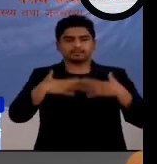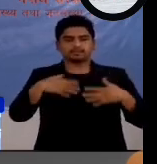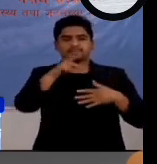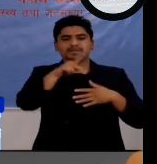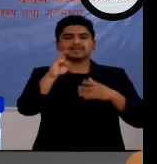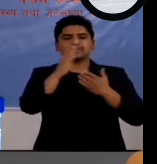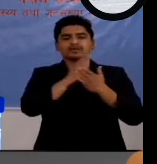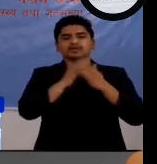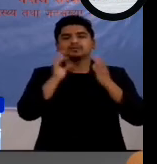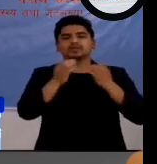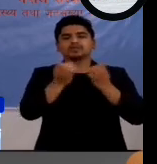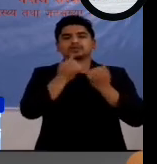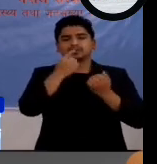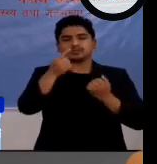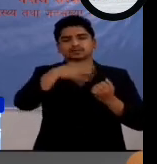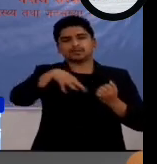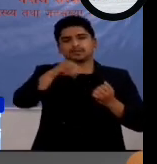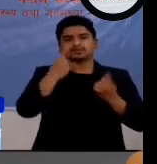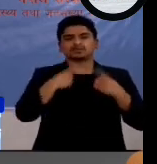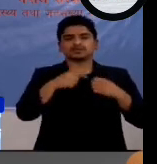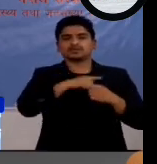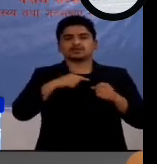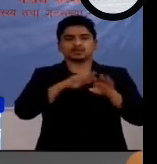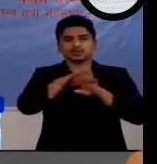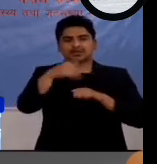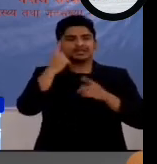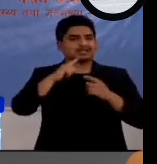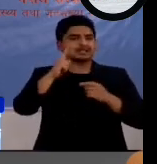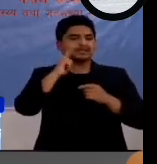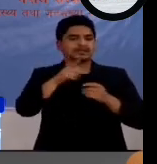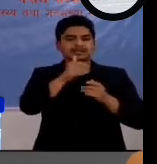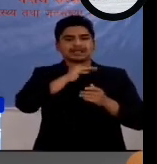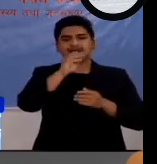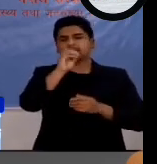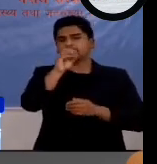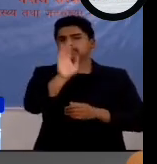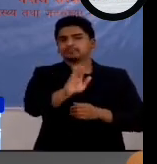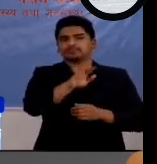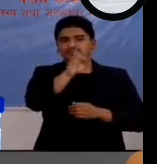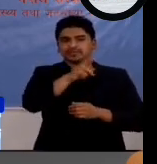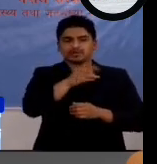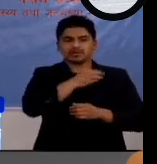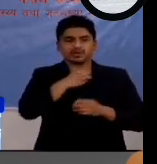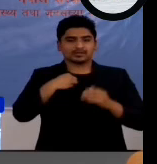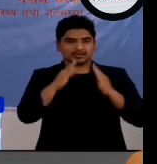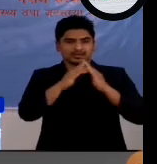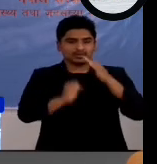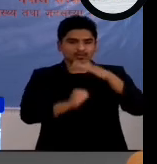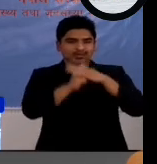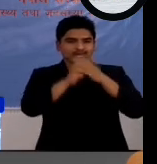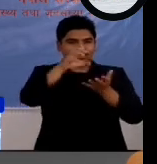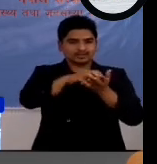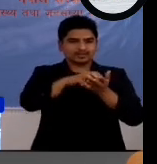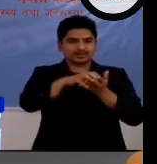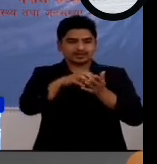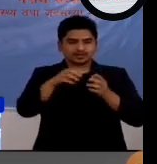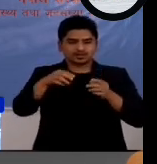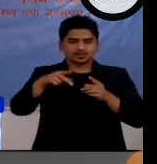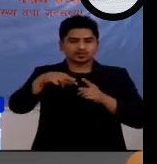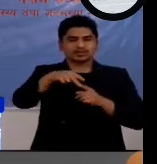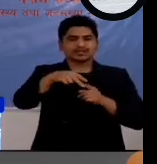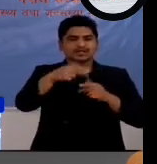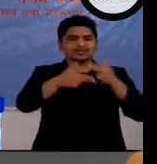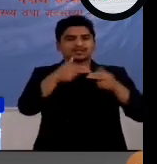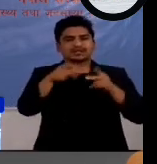गर्ने भन्ने विषयमा सम्पूर्ण स्वास्थ्य कर्मीहरूलाई नियमित ओरिएन्टेसन गरिराख्नु भएको छ र अस्पतालका मुख्य ठाउँहरूमा खुट्टाले चलाएर